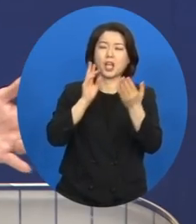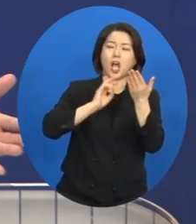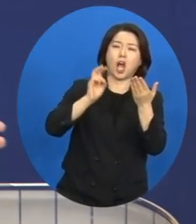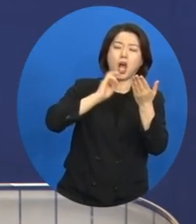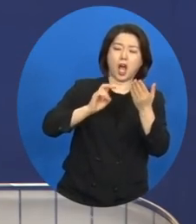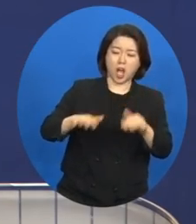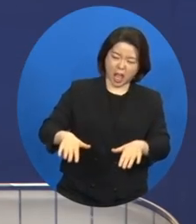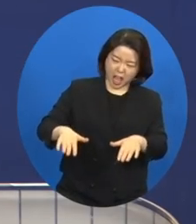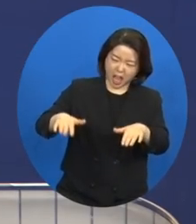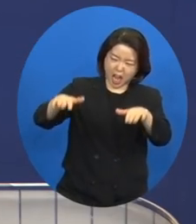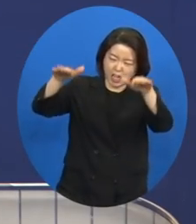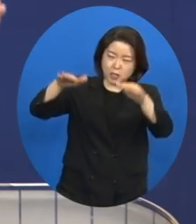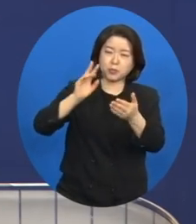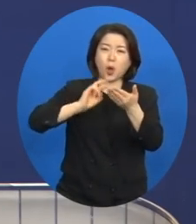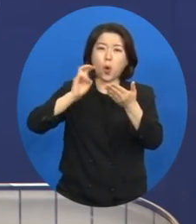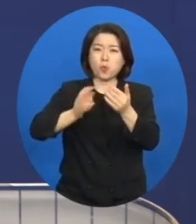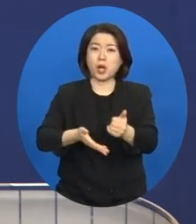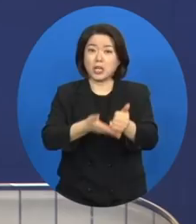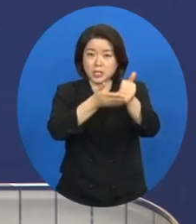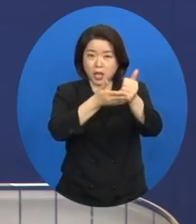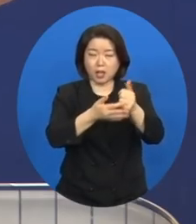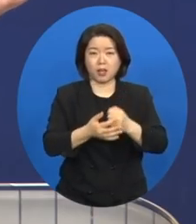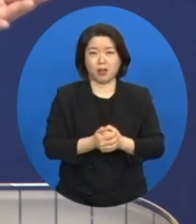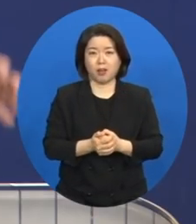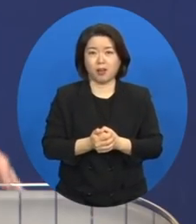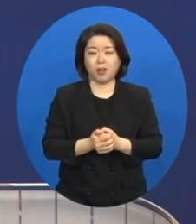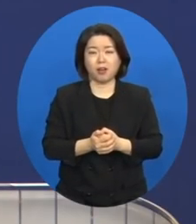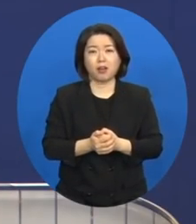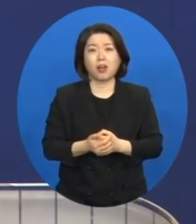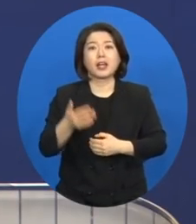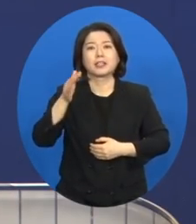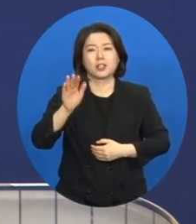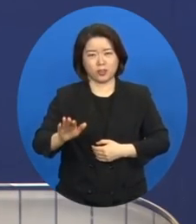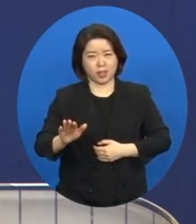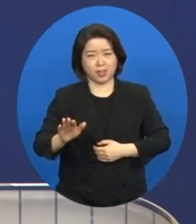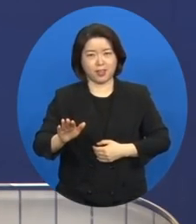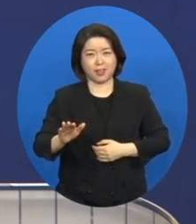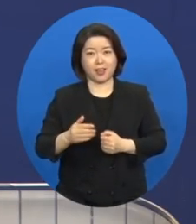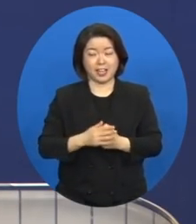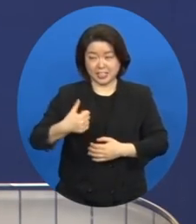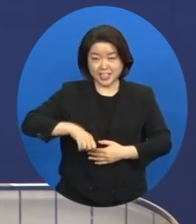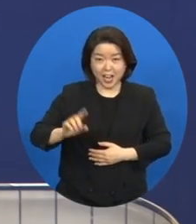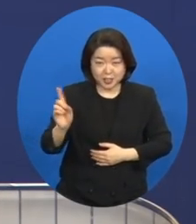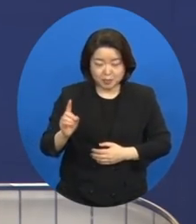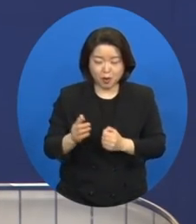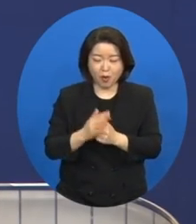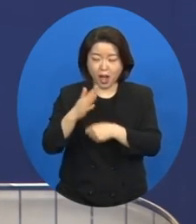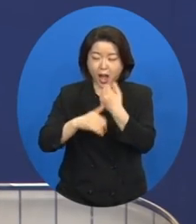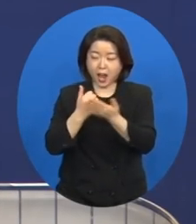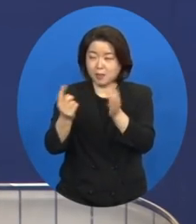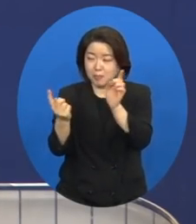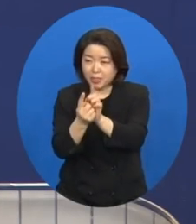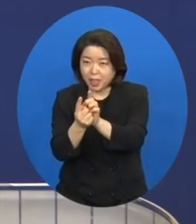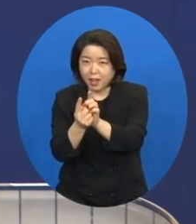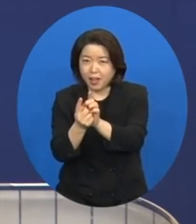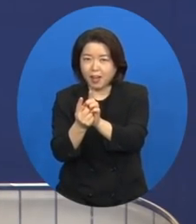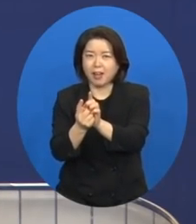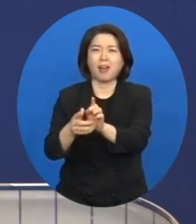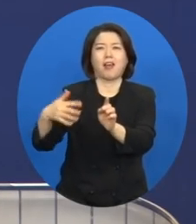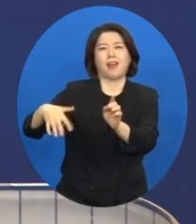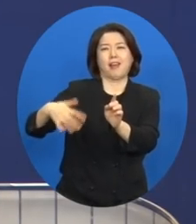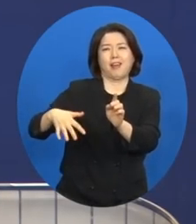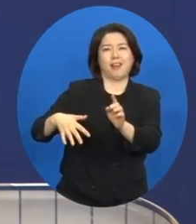때부터 성가대원으로 섬겼습니다. 찬양팀 섬겼습니다. 그런데 하나님을 만났냐? 그렇게 볼 수는